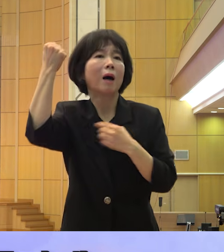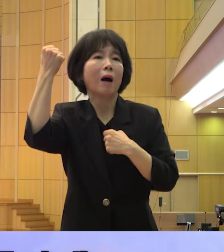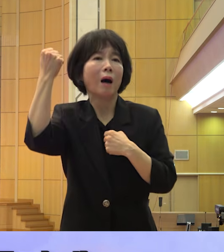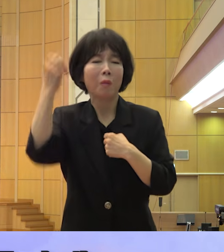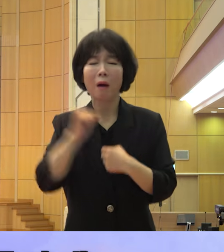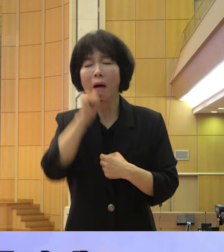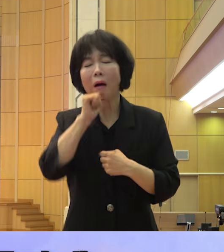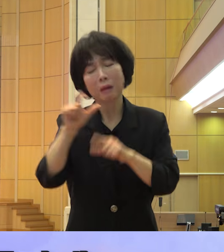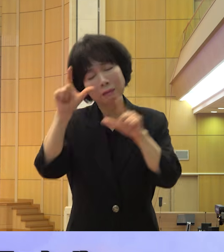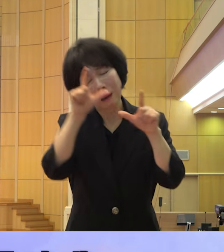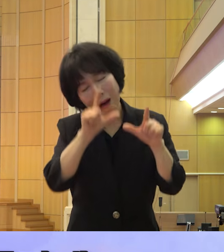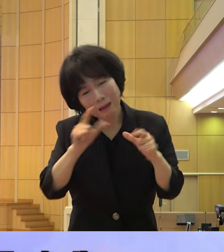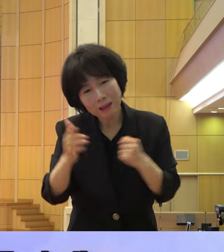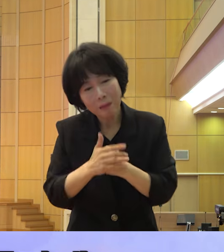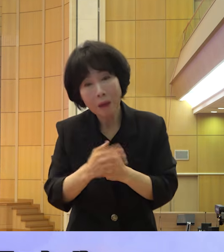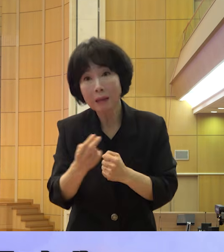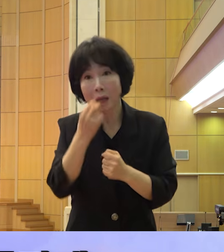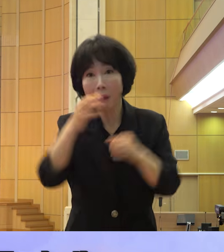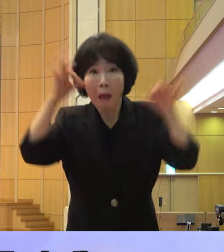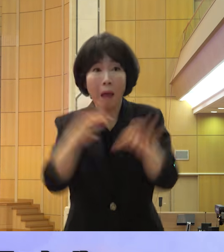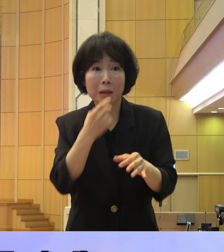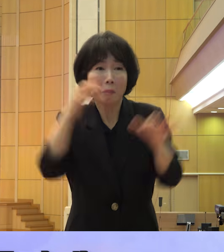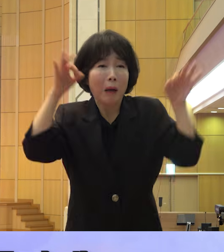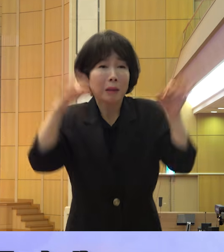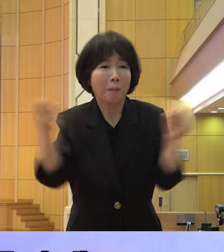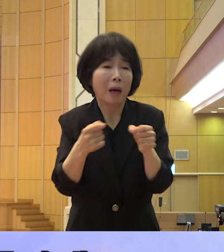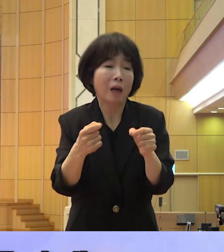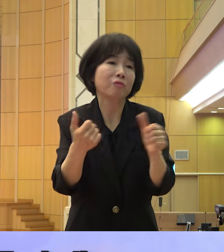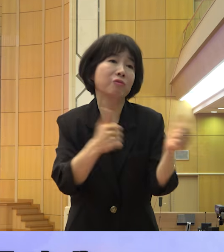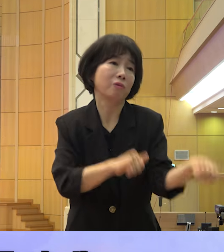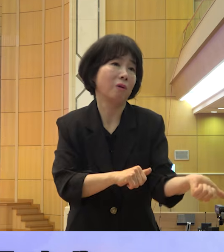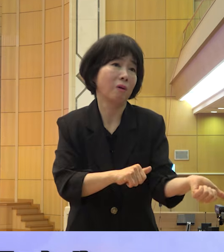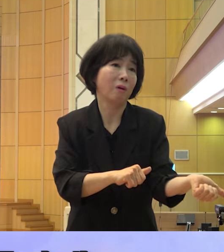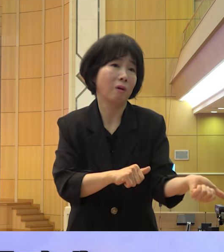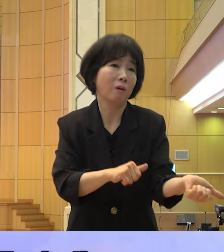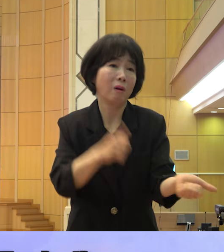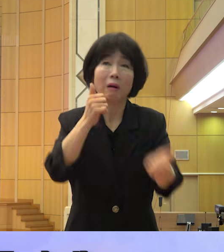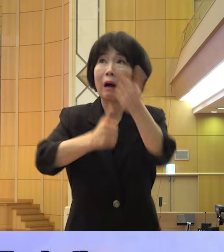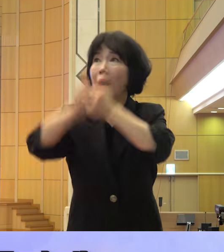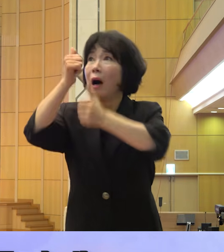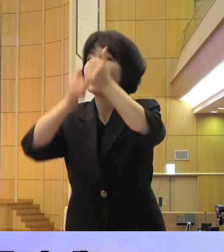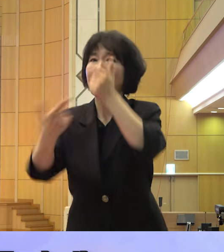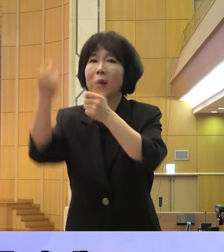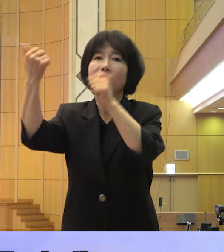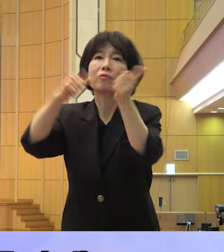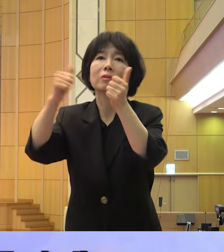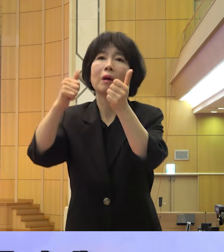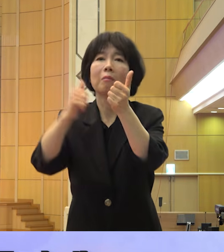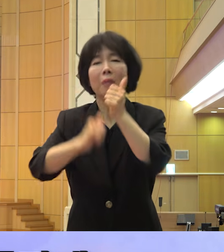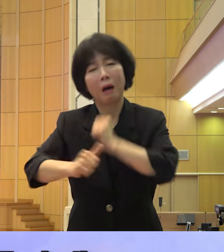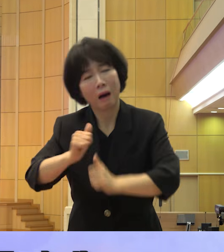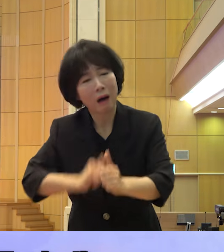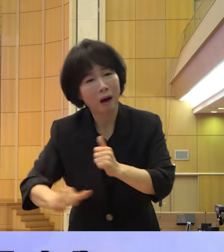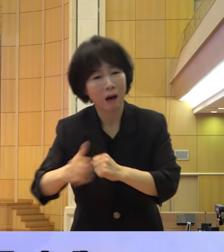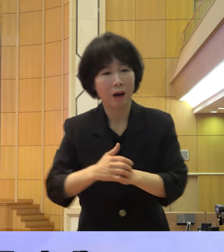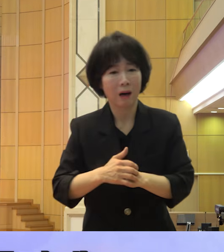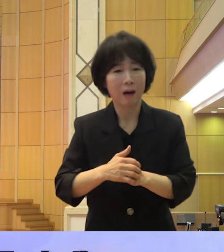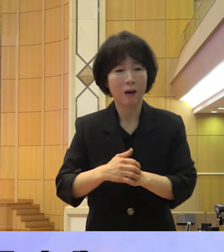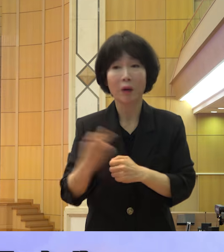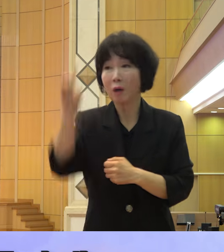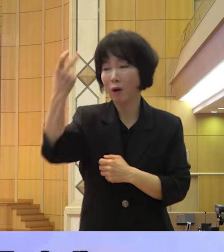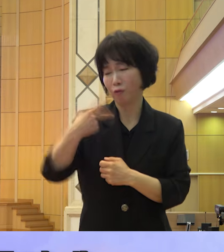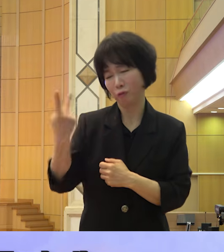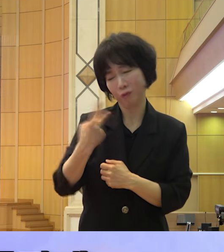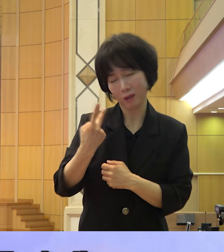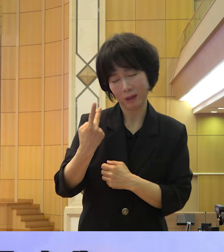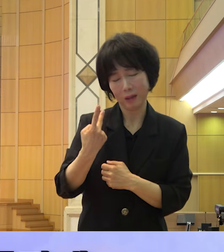가난하게 짝이 없게 살면서 그렇게 명이 짧은지 몰라. 그러니까 우리는 집안이 명이 짧은 집안이라서 우리는 오래 살